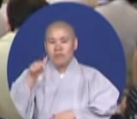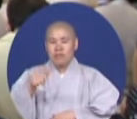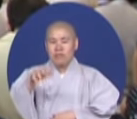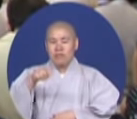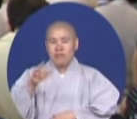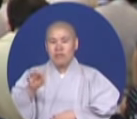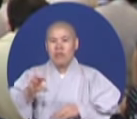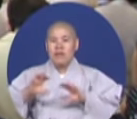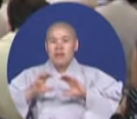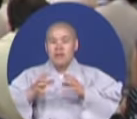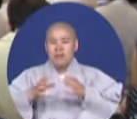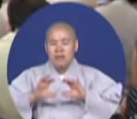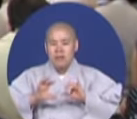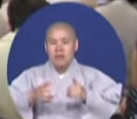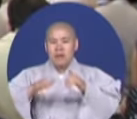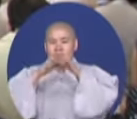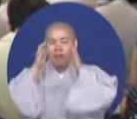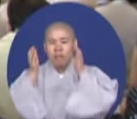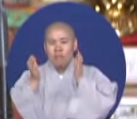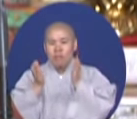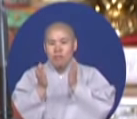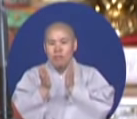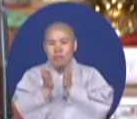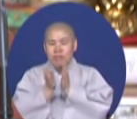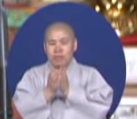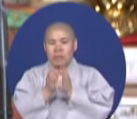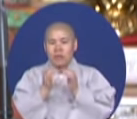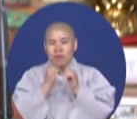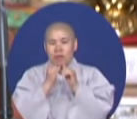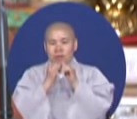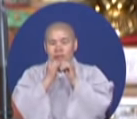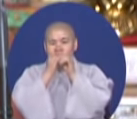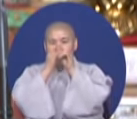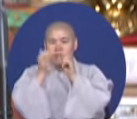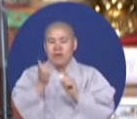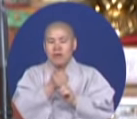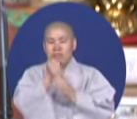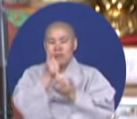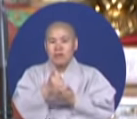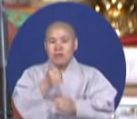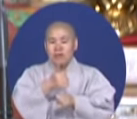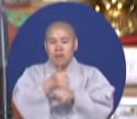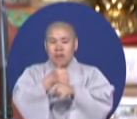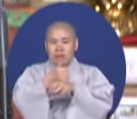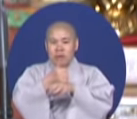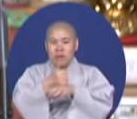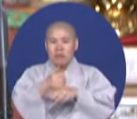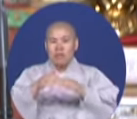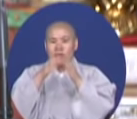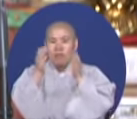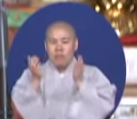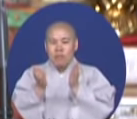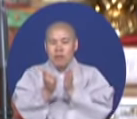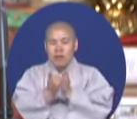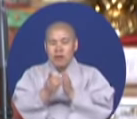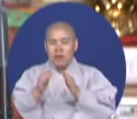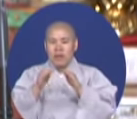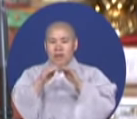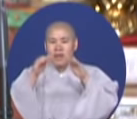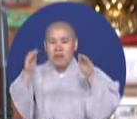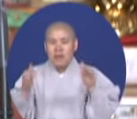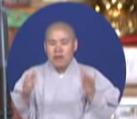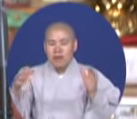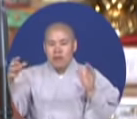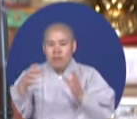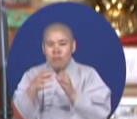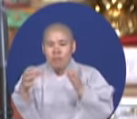세상의 모든 그 훌륭하신 불보살님들이 다 이 단으로 오셨다,